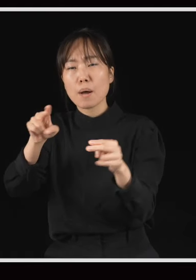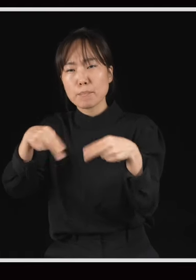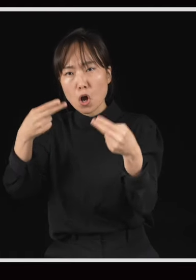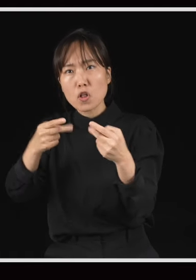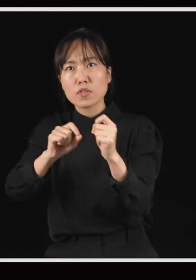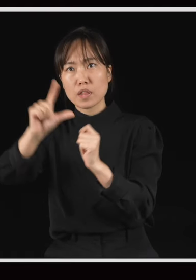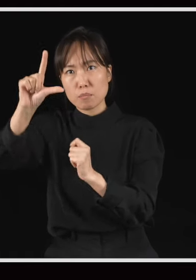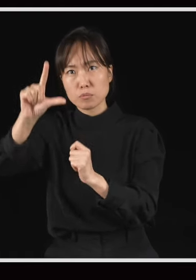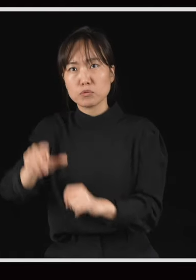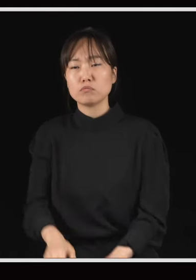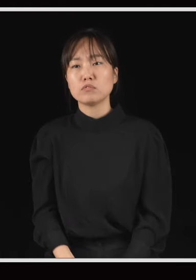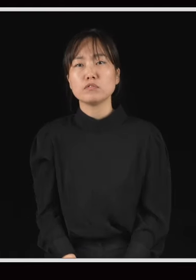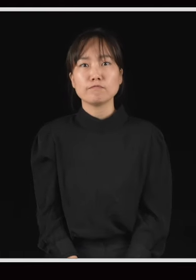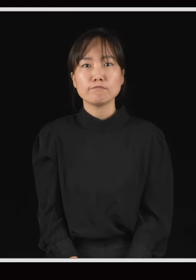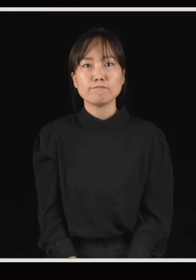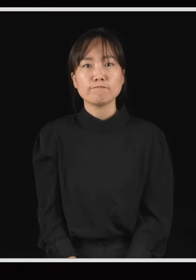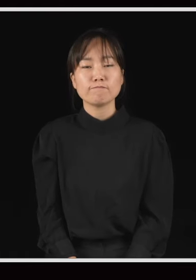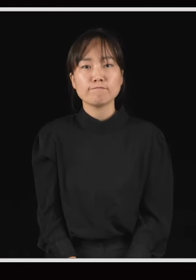에너지를 얻고 있습니다.